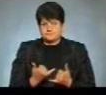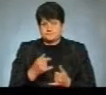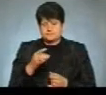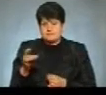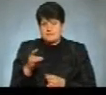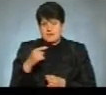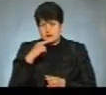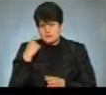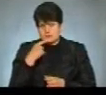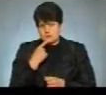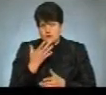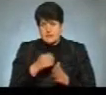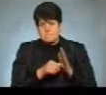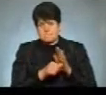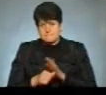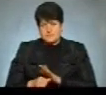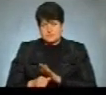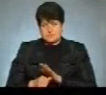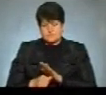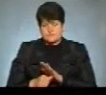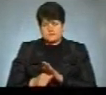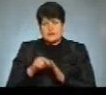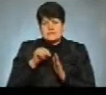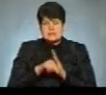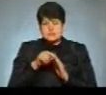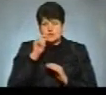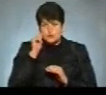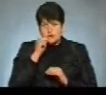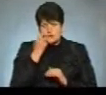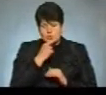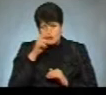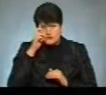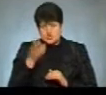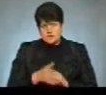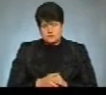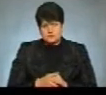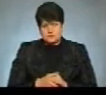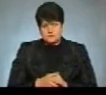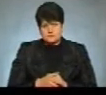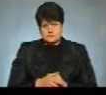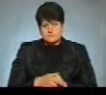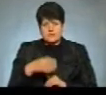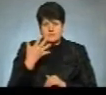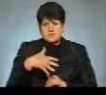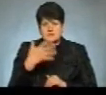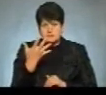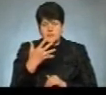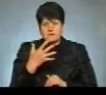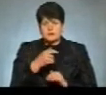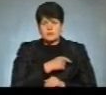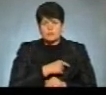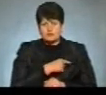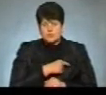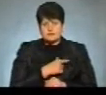і в той же час принижував значення української мови як державної. 55 народних